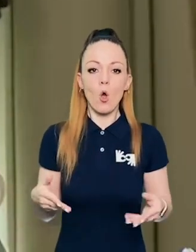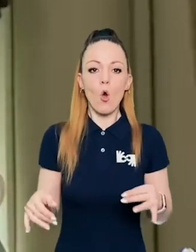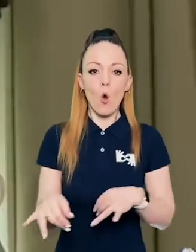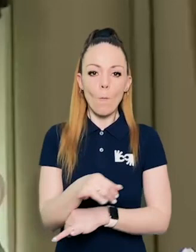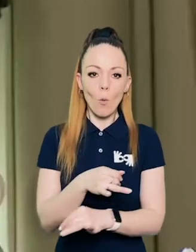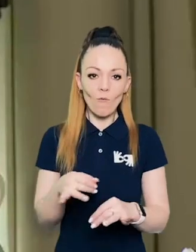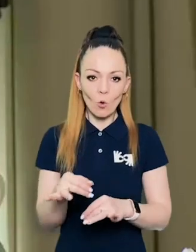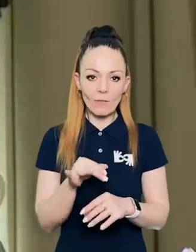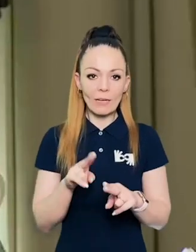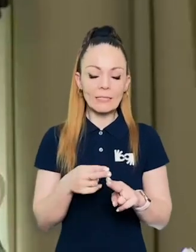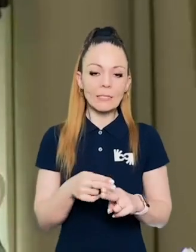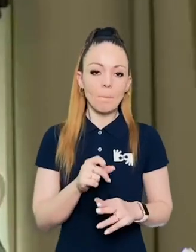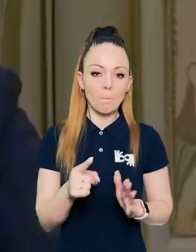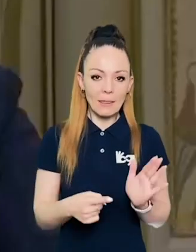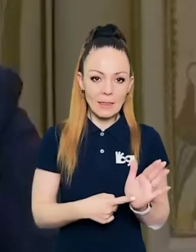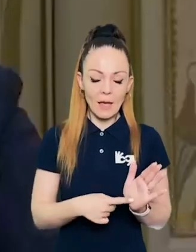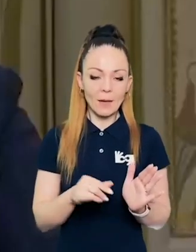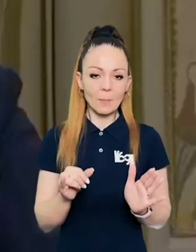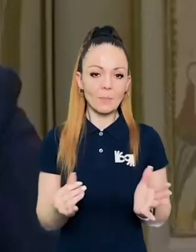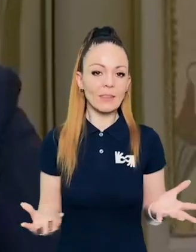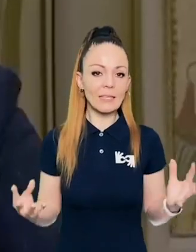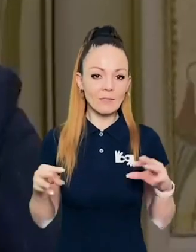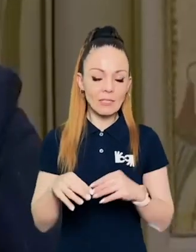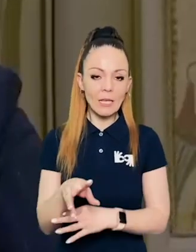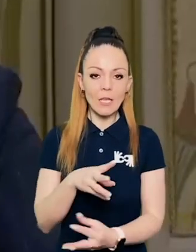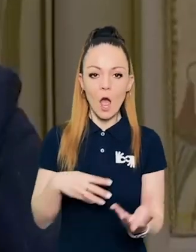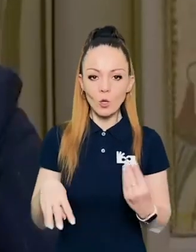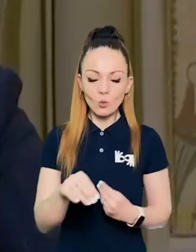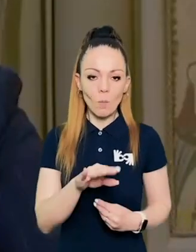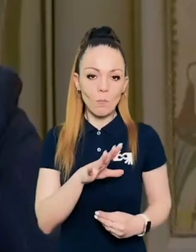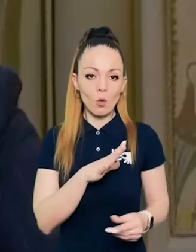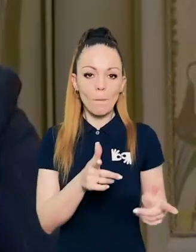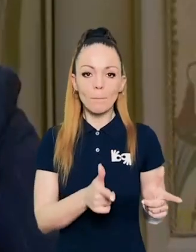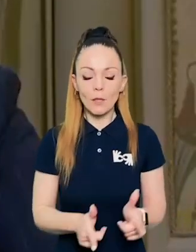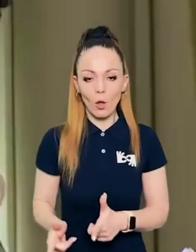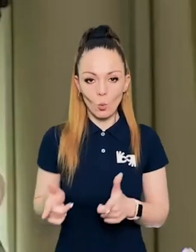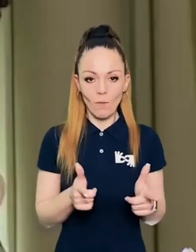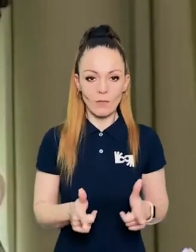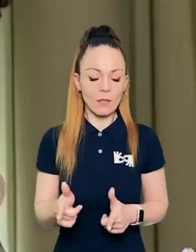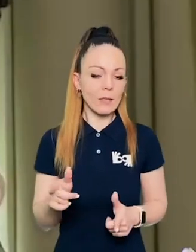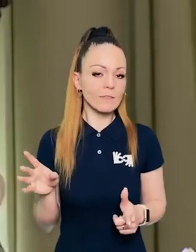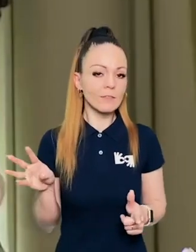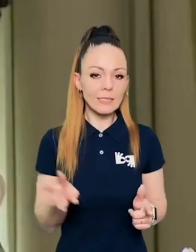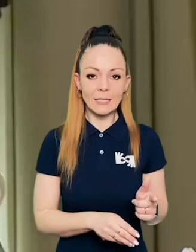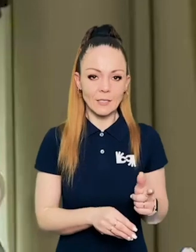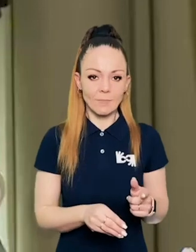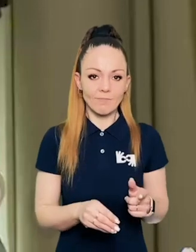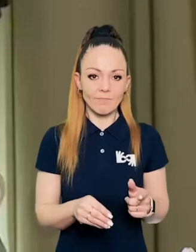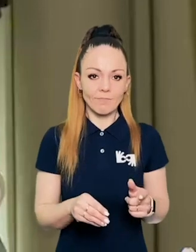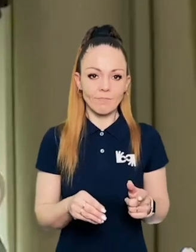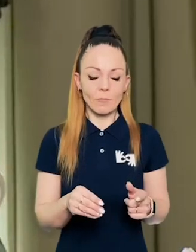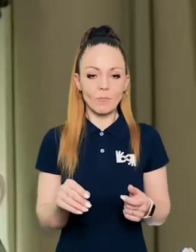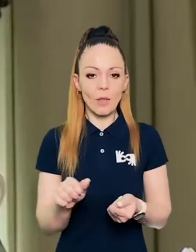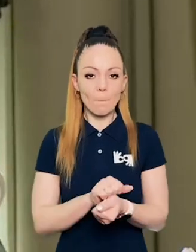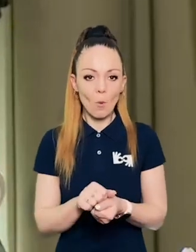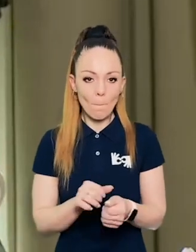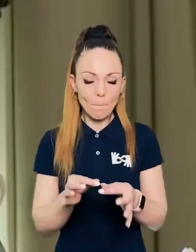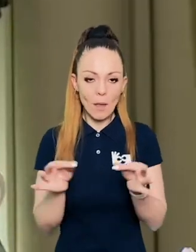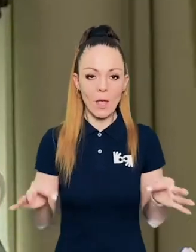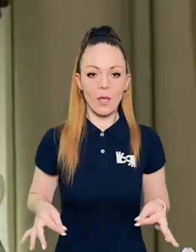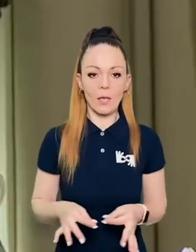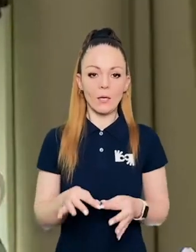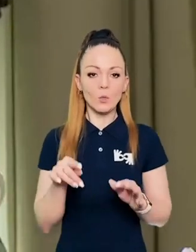оборони засідала. Да, ми обговорювали і ці питання, і всі разом підготовлено було